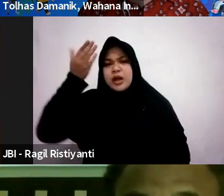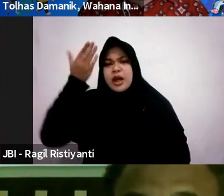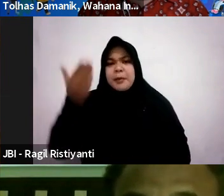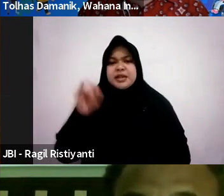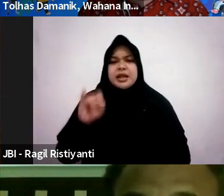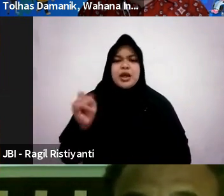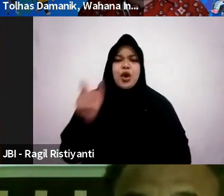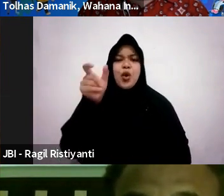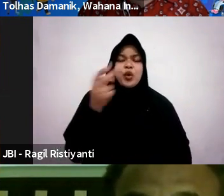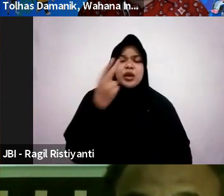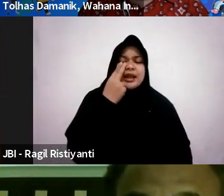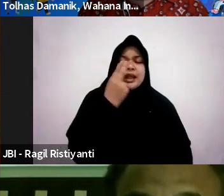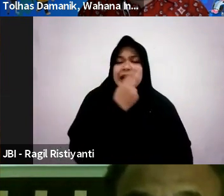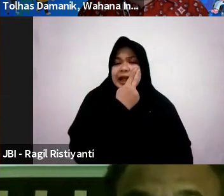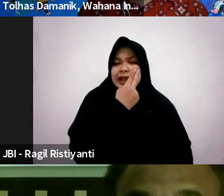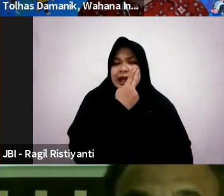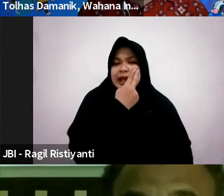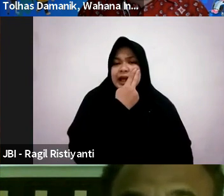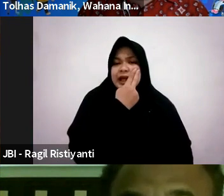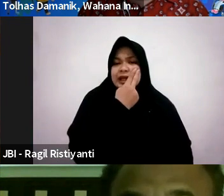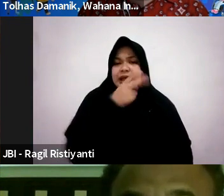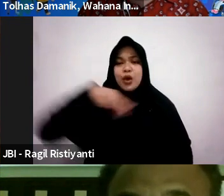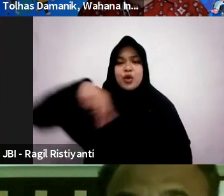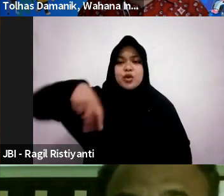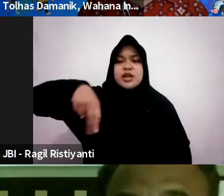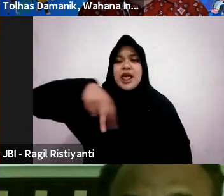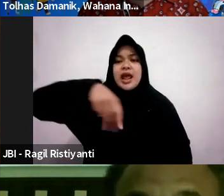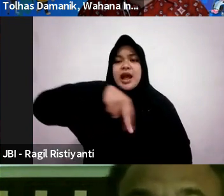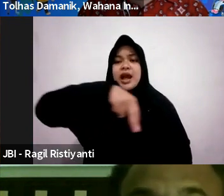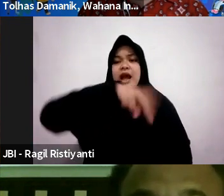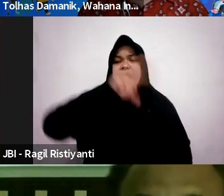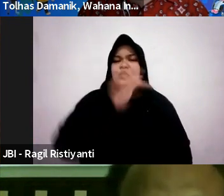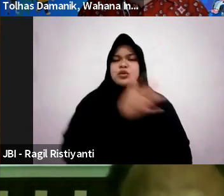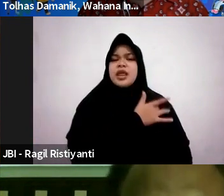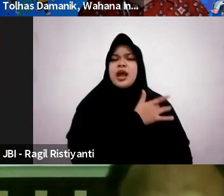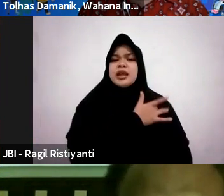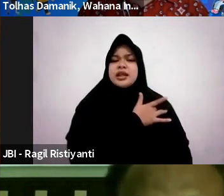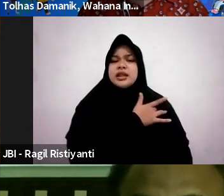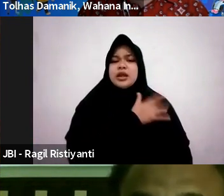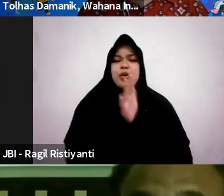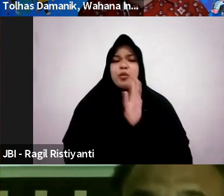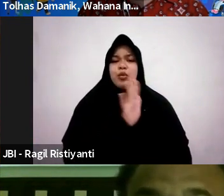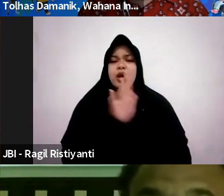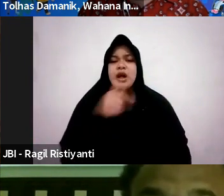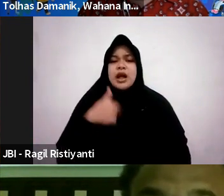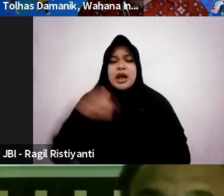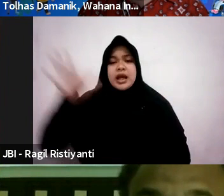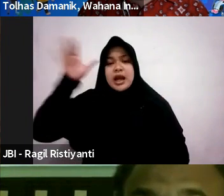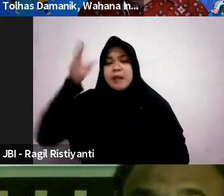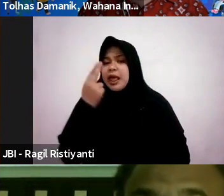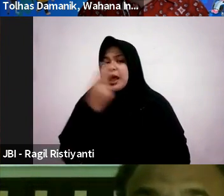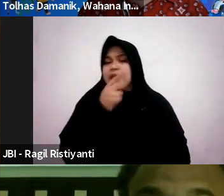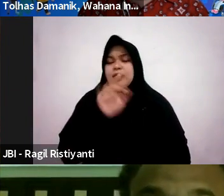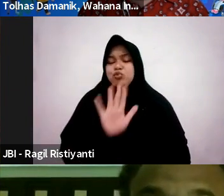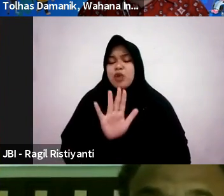orang tunanetra gitu ketika jalan di jalan habis sangat hati-hati bukan hanya karena kita tidak punya penglihatan tapi